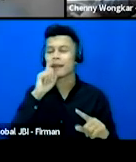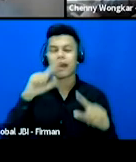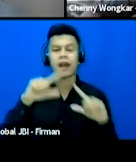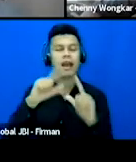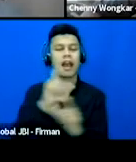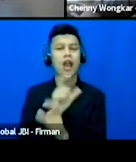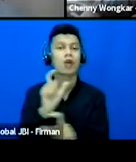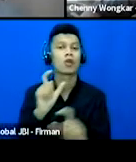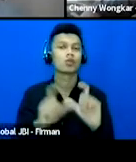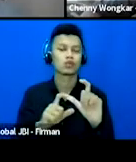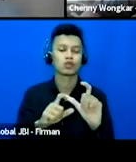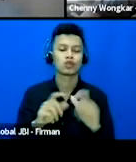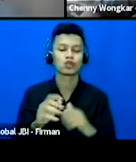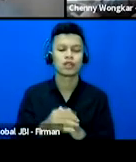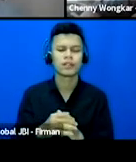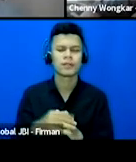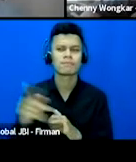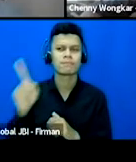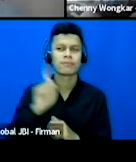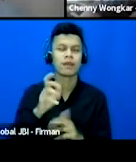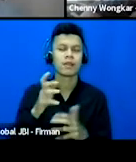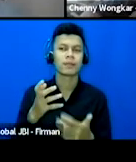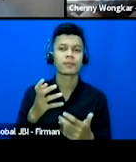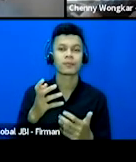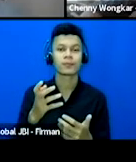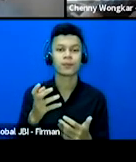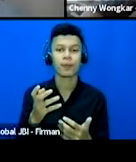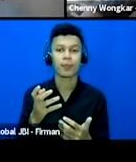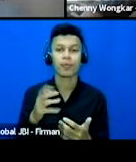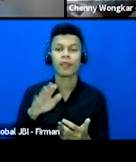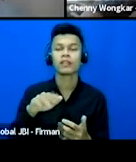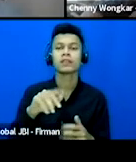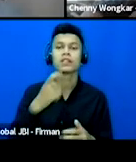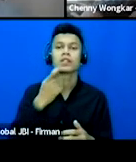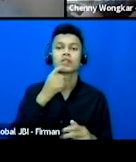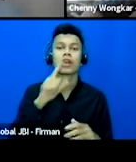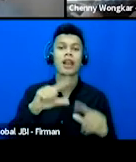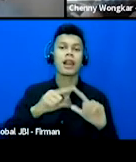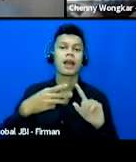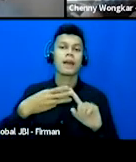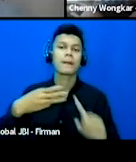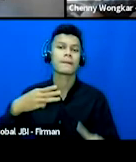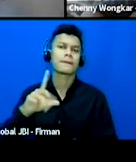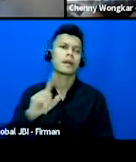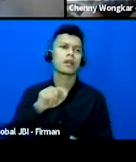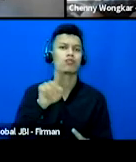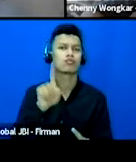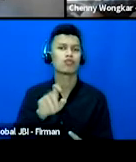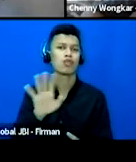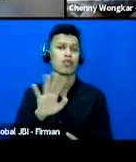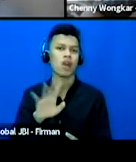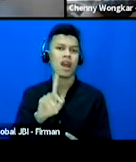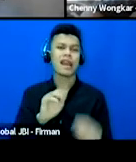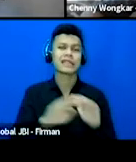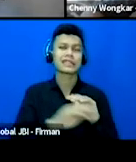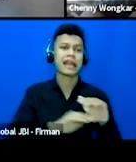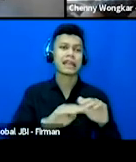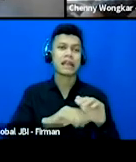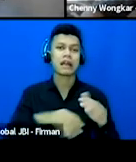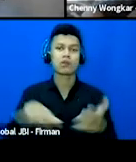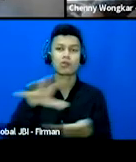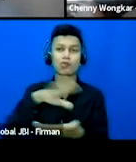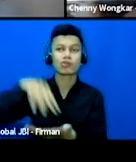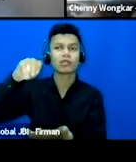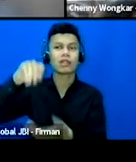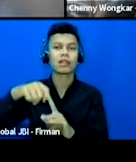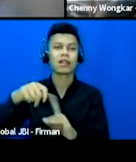etnis Thai tanya ini pak bagus terkait label Apakah sekiranya diperlukan suatu standar bisa yang terpadu dari